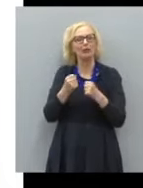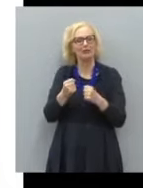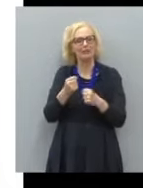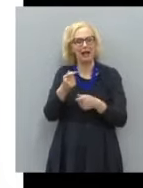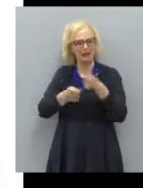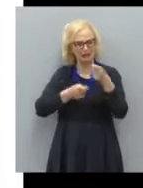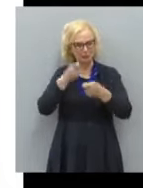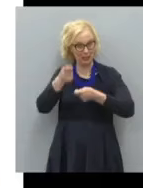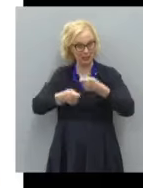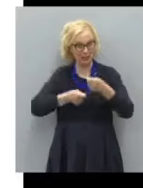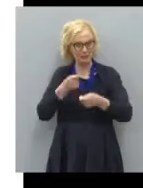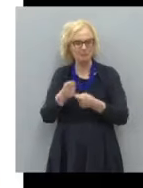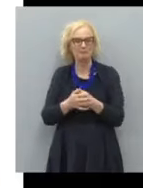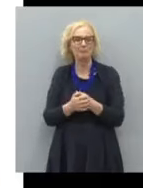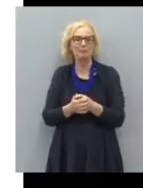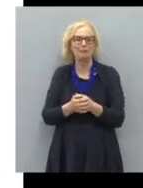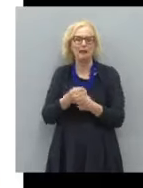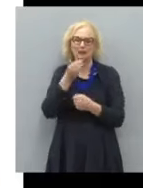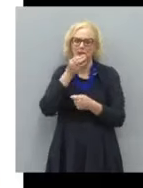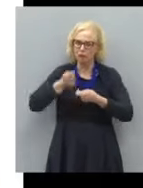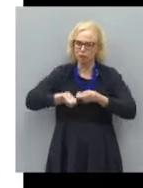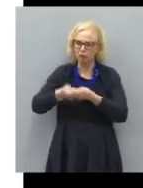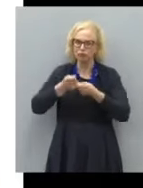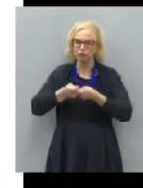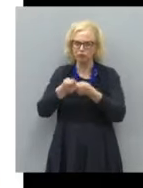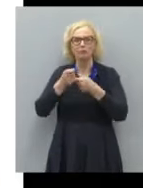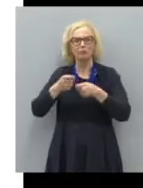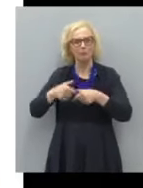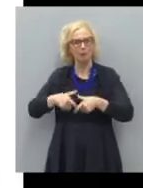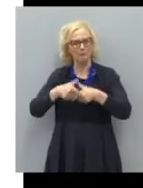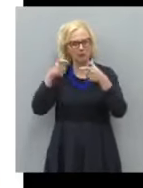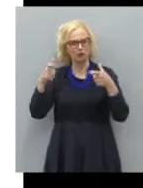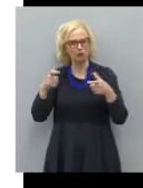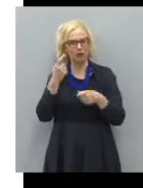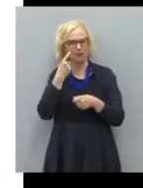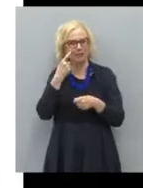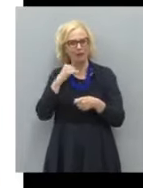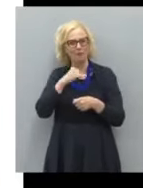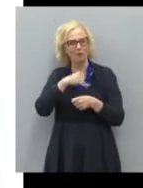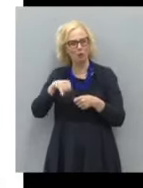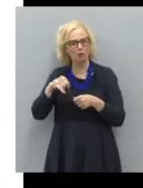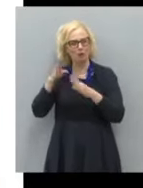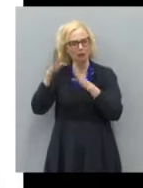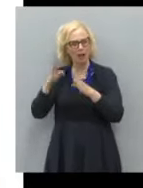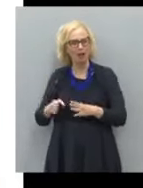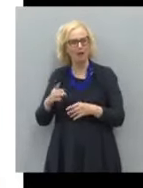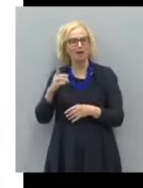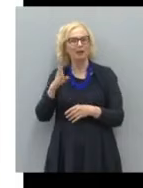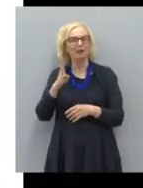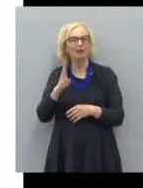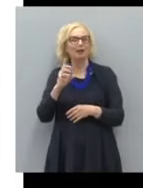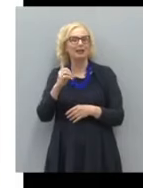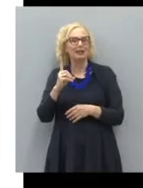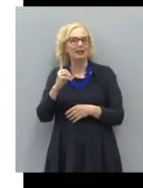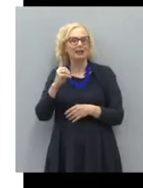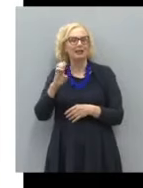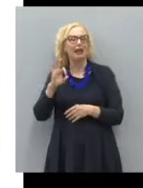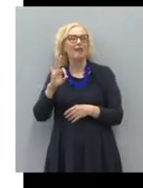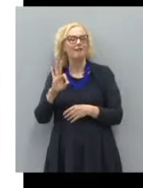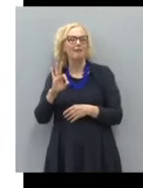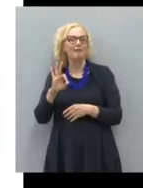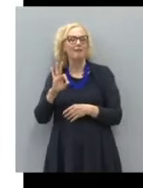più sostenuta e più spinta e vedete l'ultima colonna a destra il def programmatico italia con le cifre